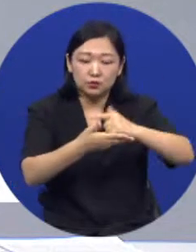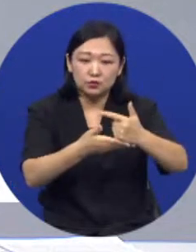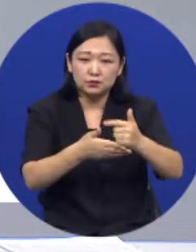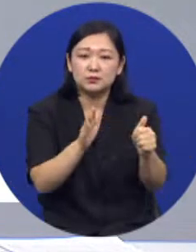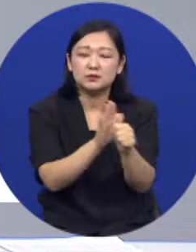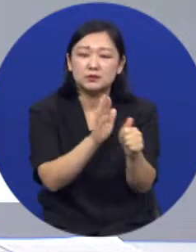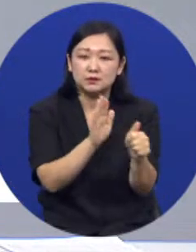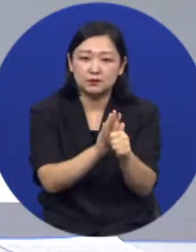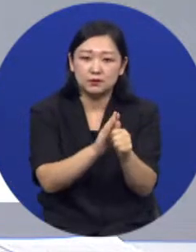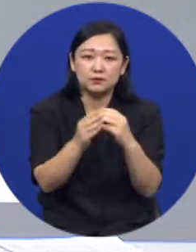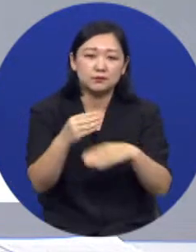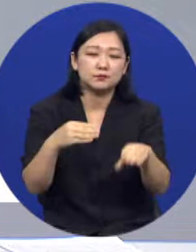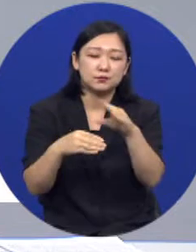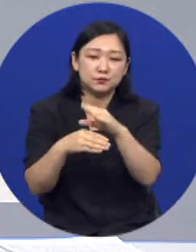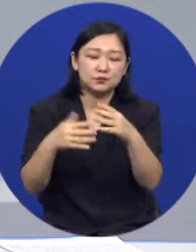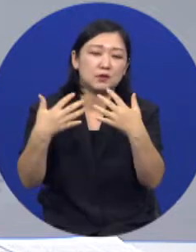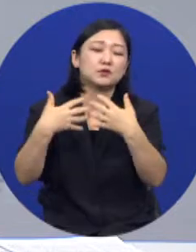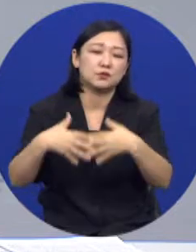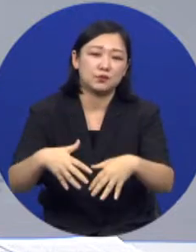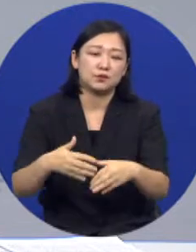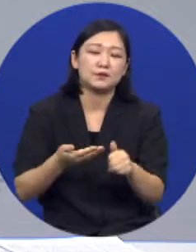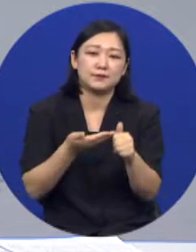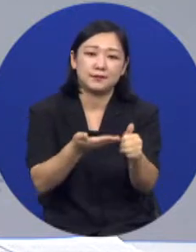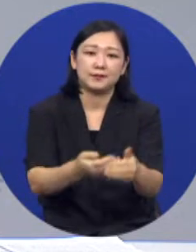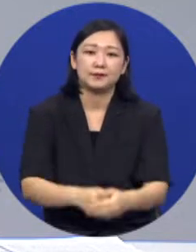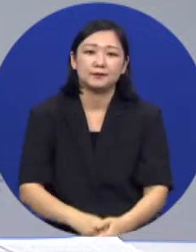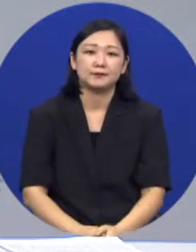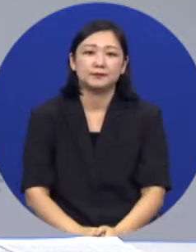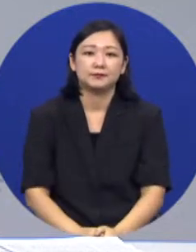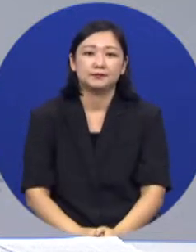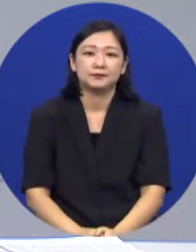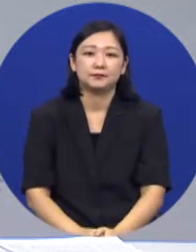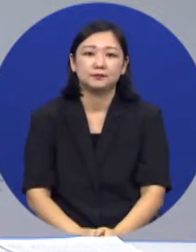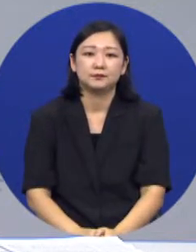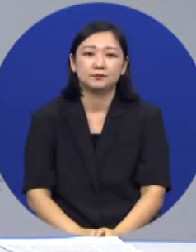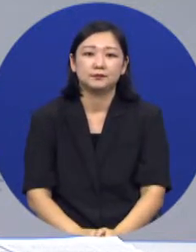부대 조건을 달았습니다. 자세한 내용을 권혁태 기자가 보도합니다.